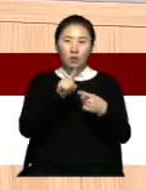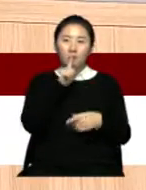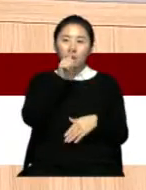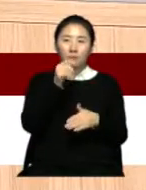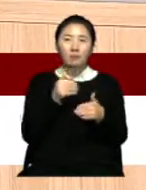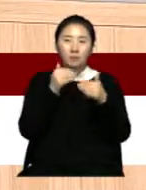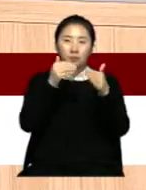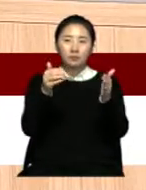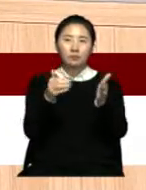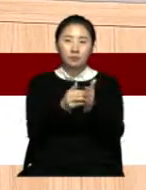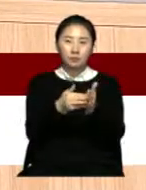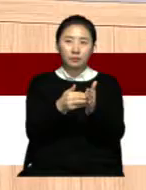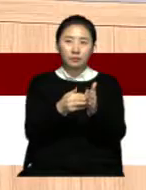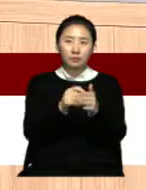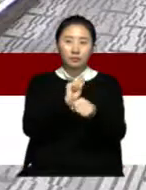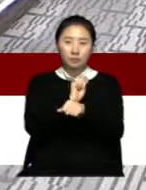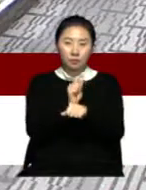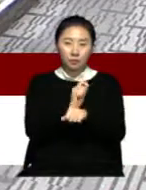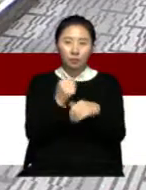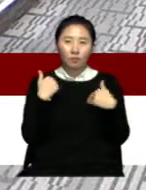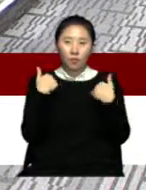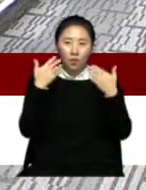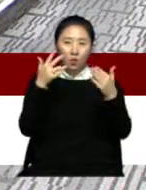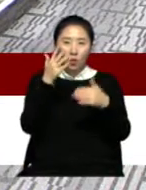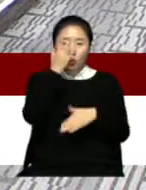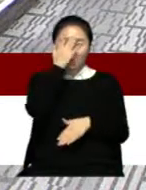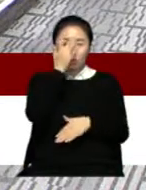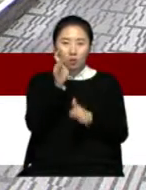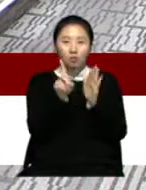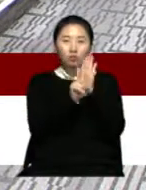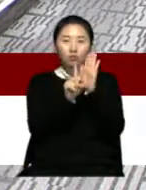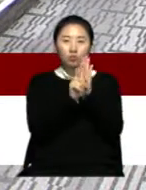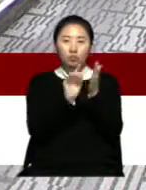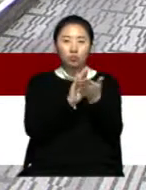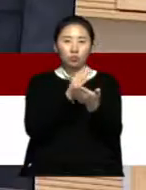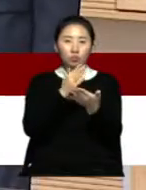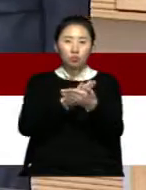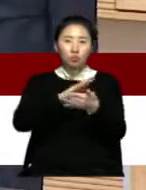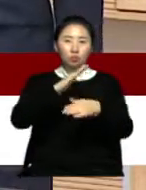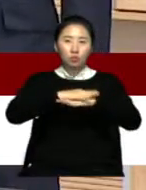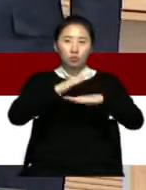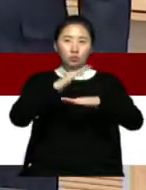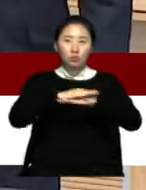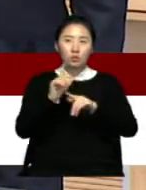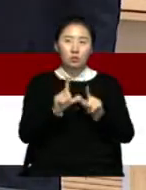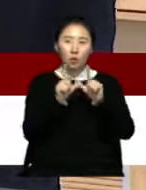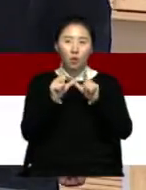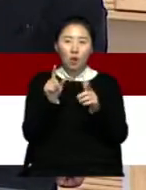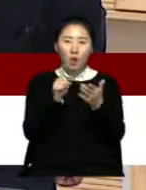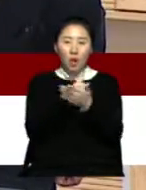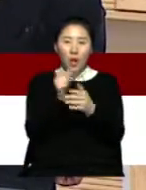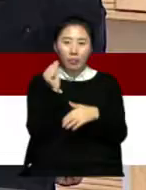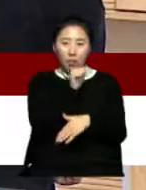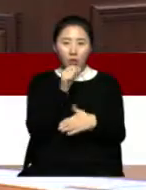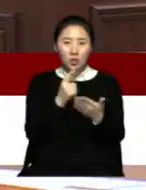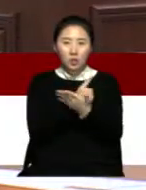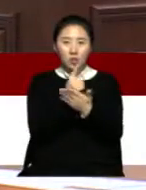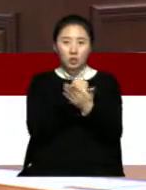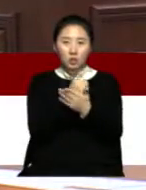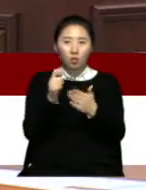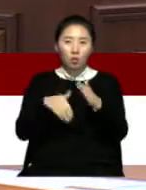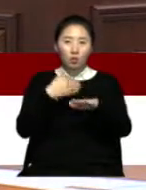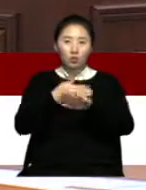보고가 진행됩니다. 행정에선 어르신용 용산구 소식지 발간과 외국인 생활 안내지도 제작, 교육에선